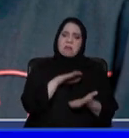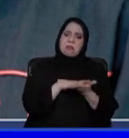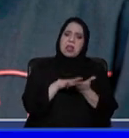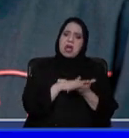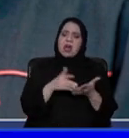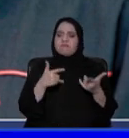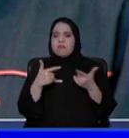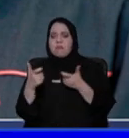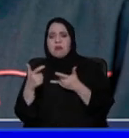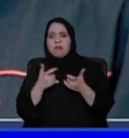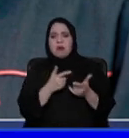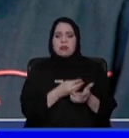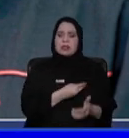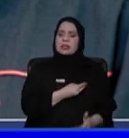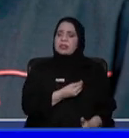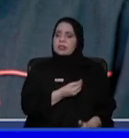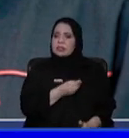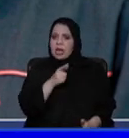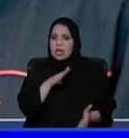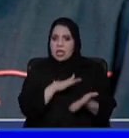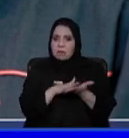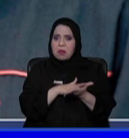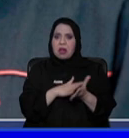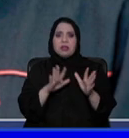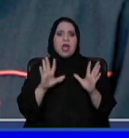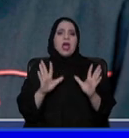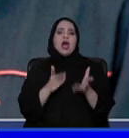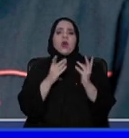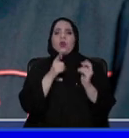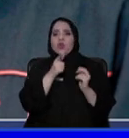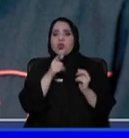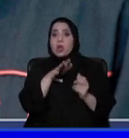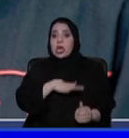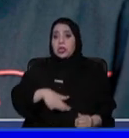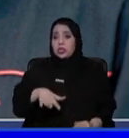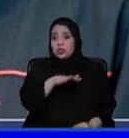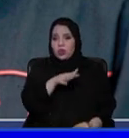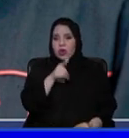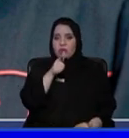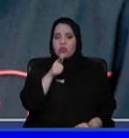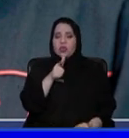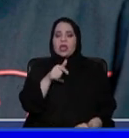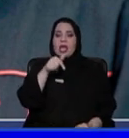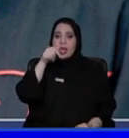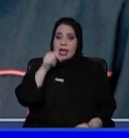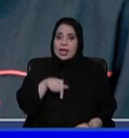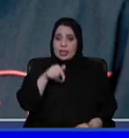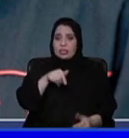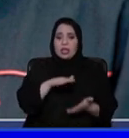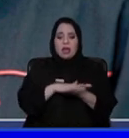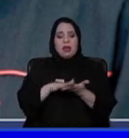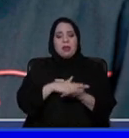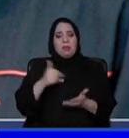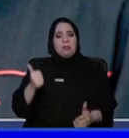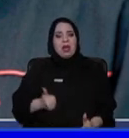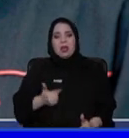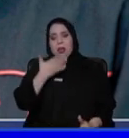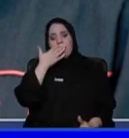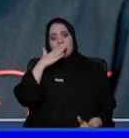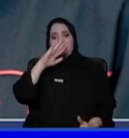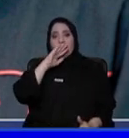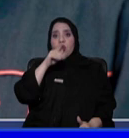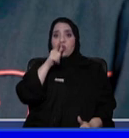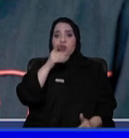وعنف في البلد أو في الجوار، هذه هي رسالة من البحرين: